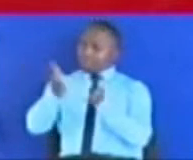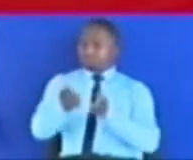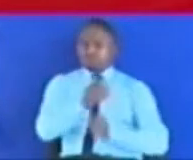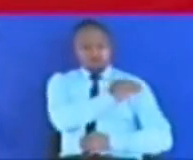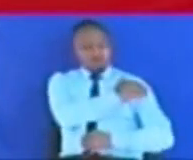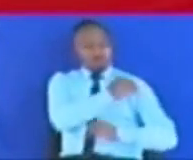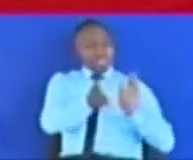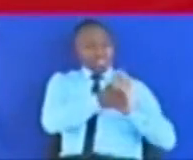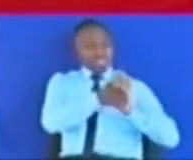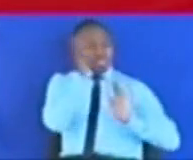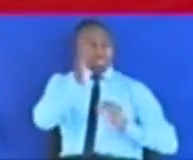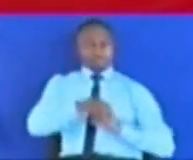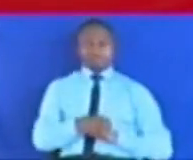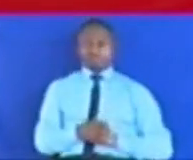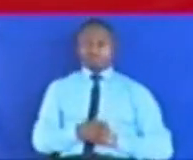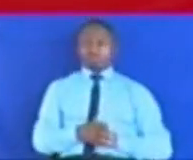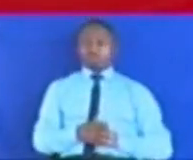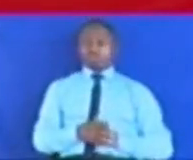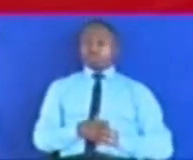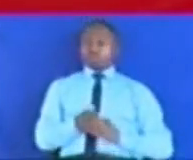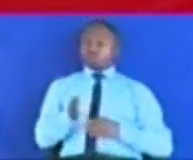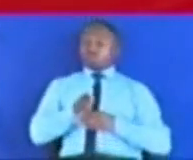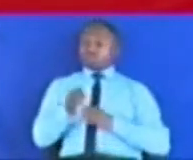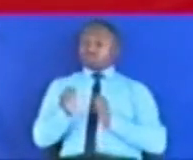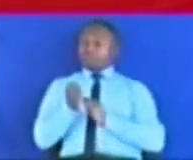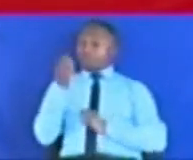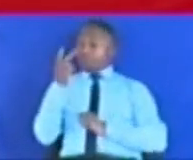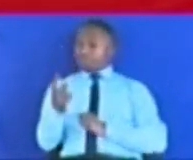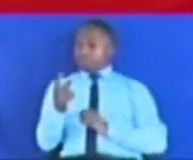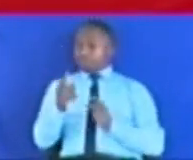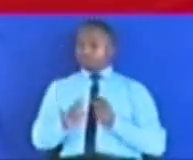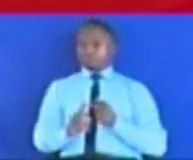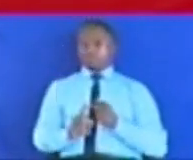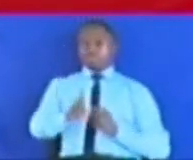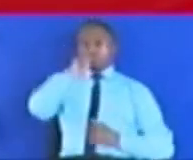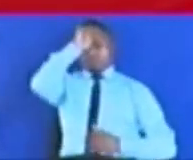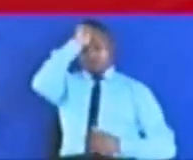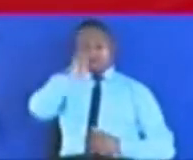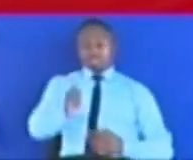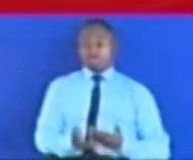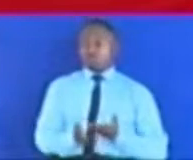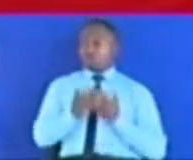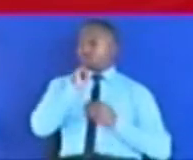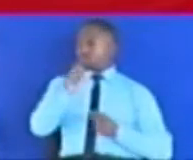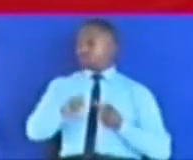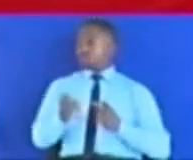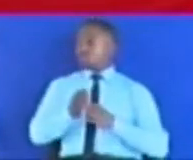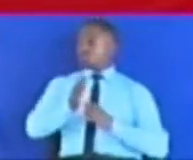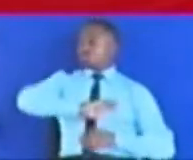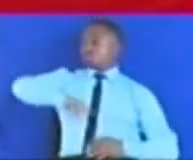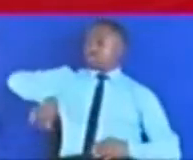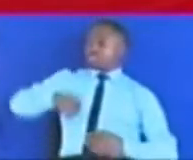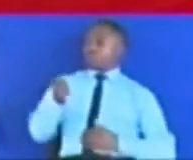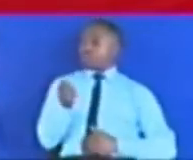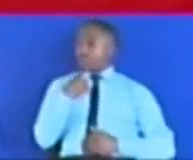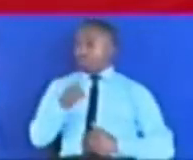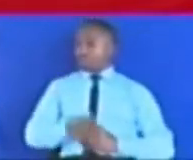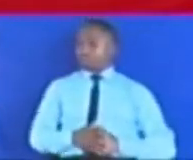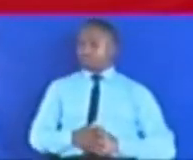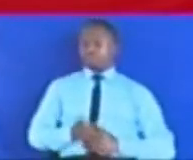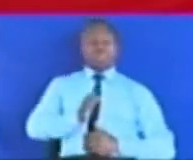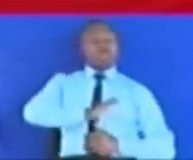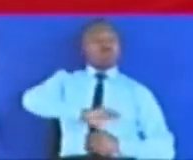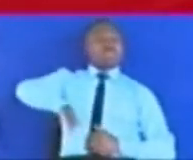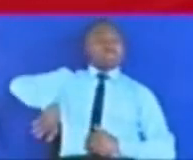kutolewa. Swala la pili, Mheshimiwa Naibu Spika, ni wizi wa dawa.